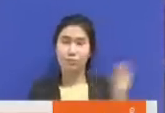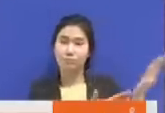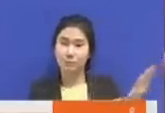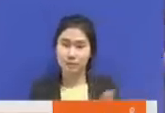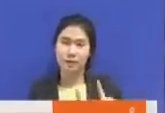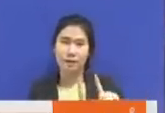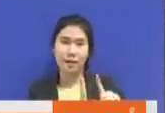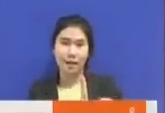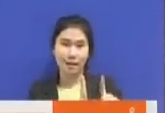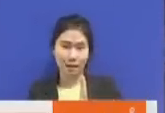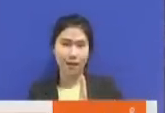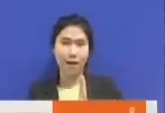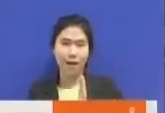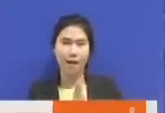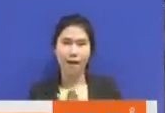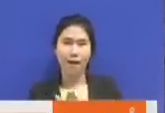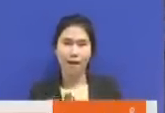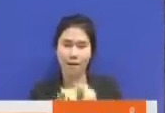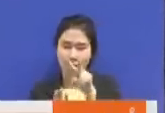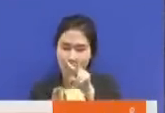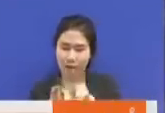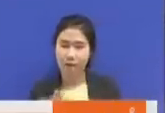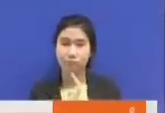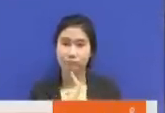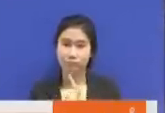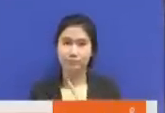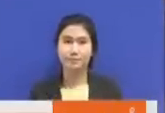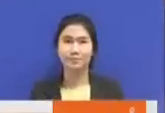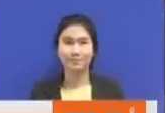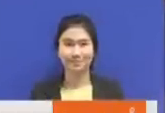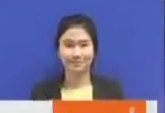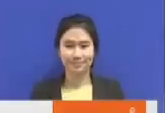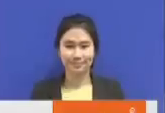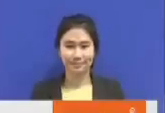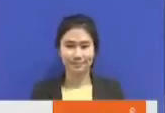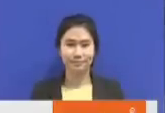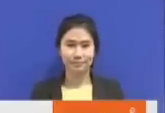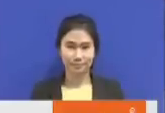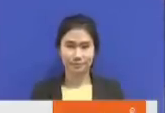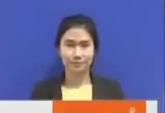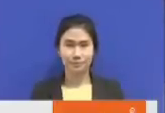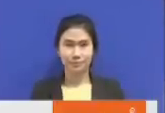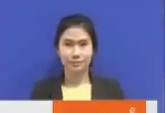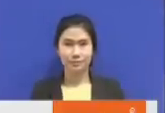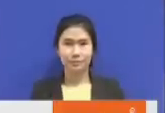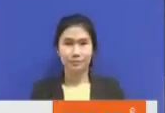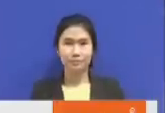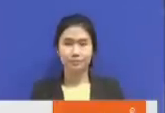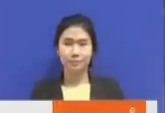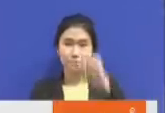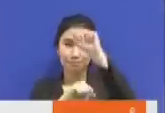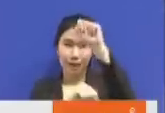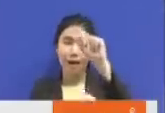เลขาธิการอ่านตารมราชการขนมมาส่งกรรมประกาศ